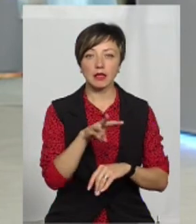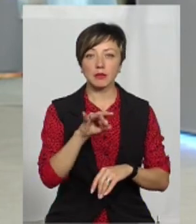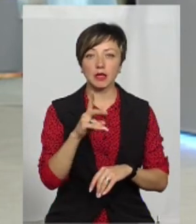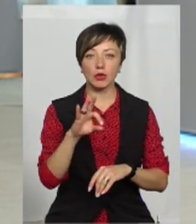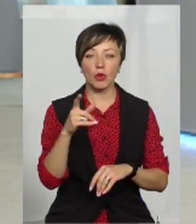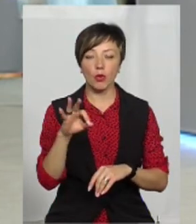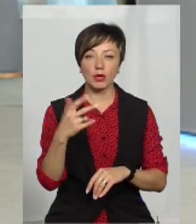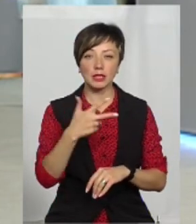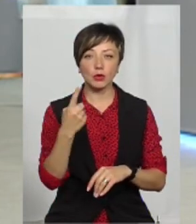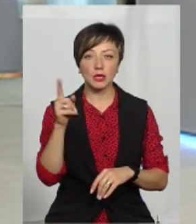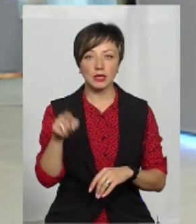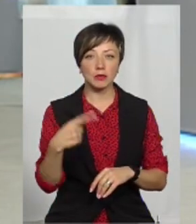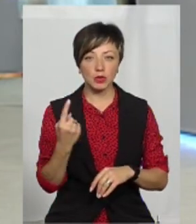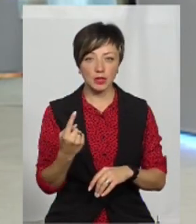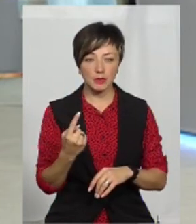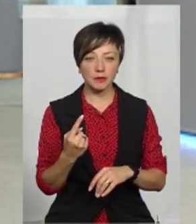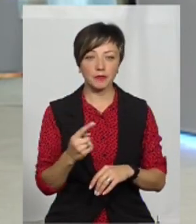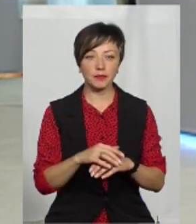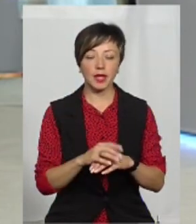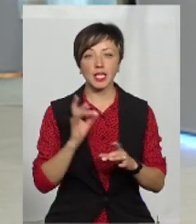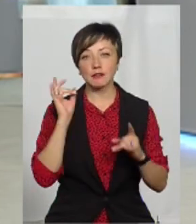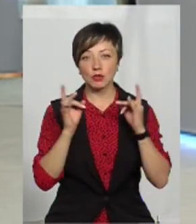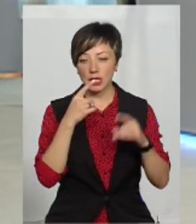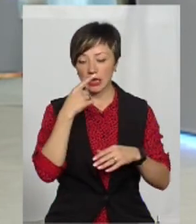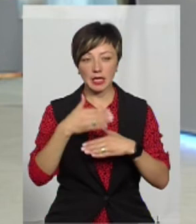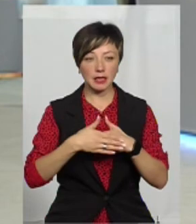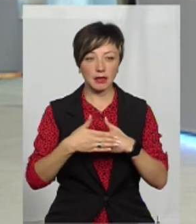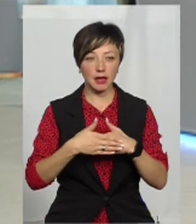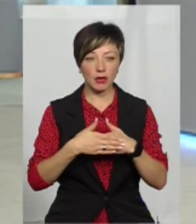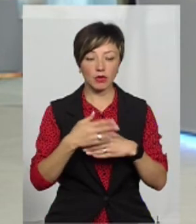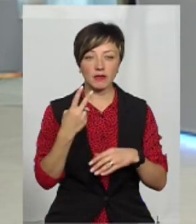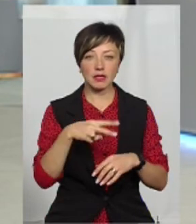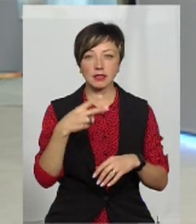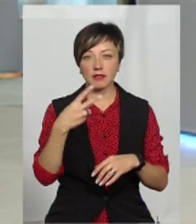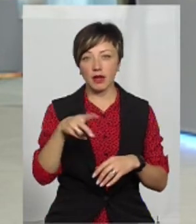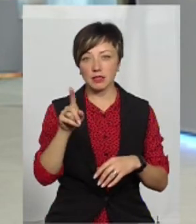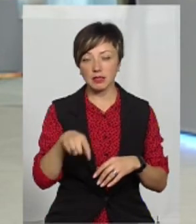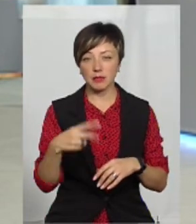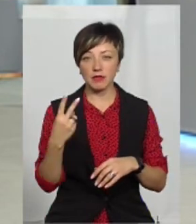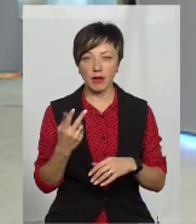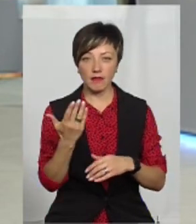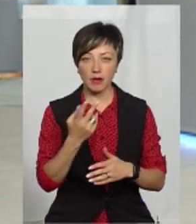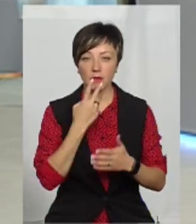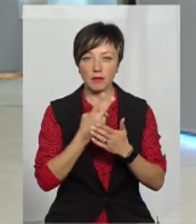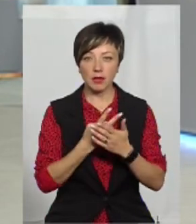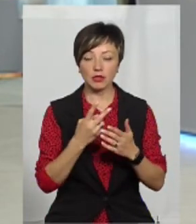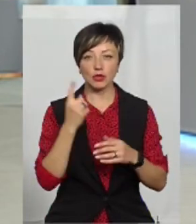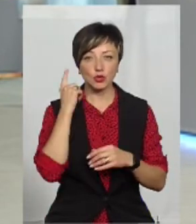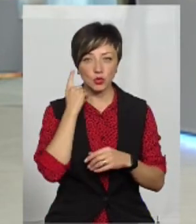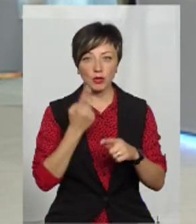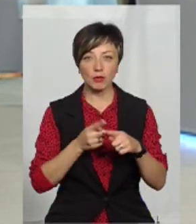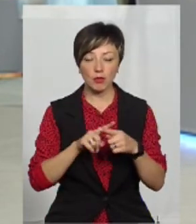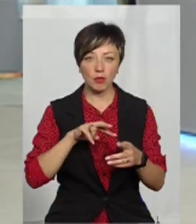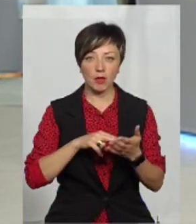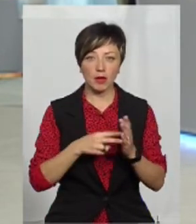Мирного 31/1. Звучить так, ніби недалеко від Панаса Мирного 20/2. Ви бачили той сквер, чули про